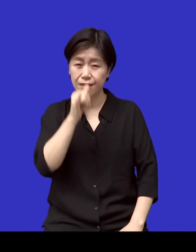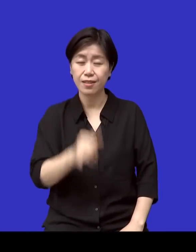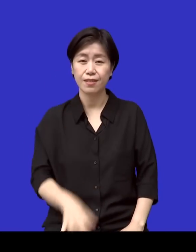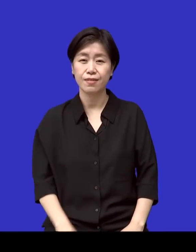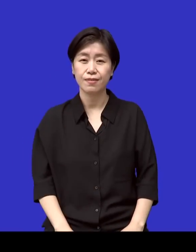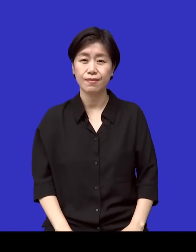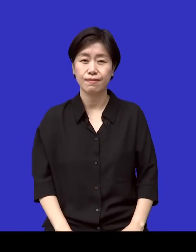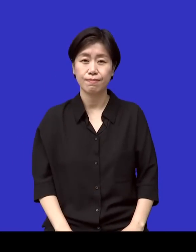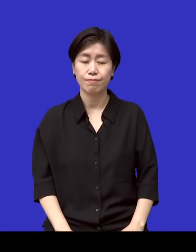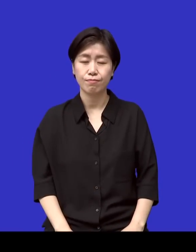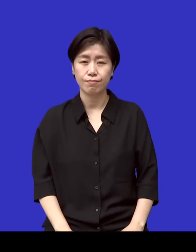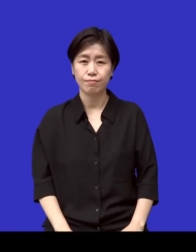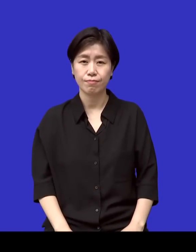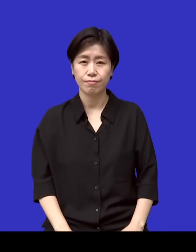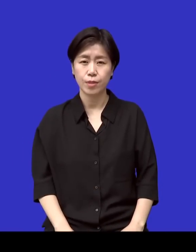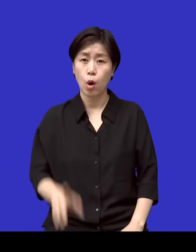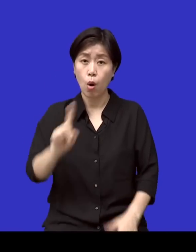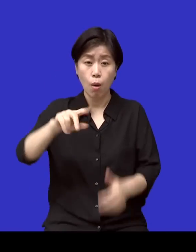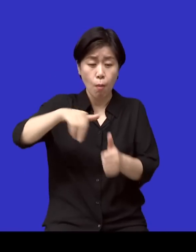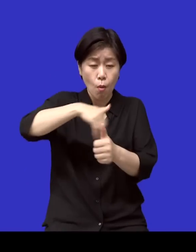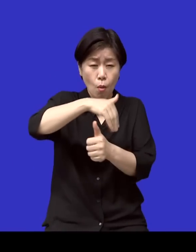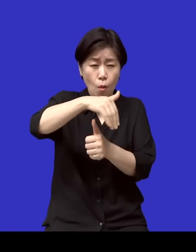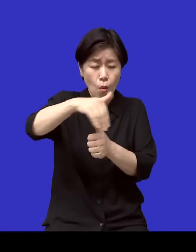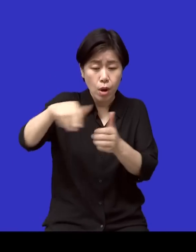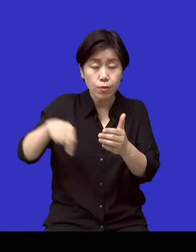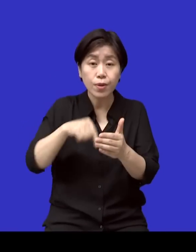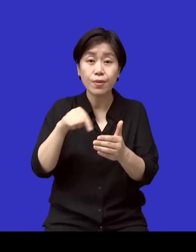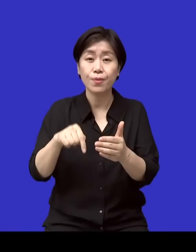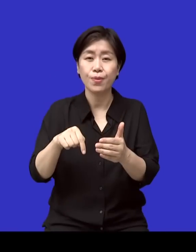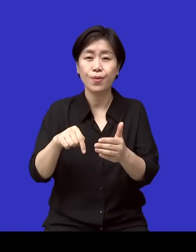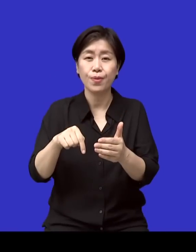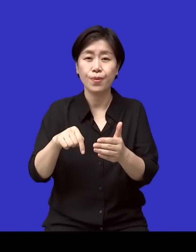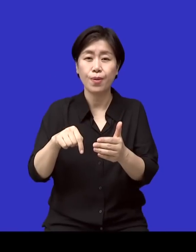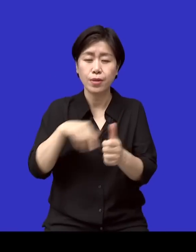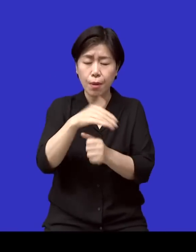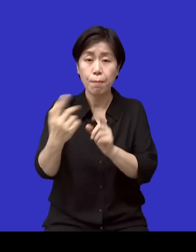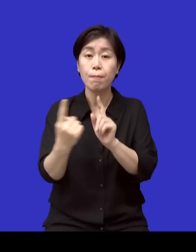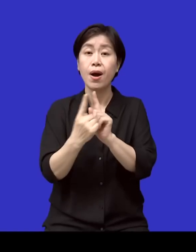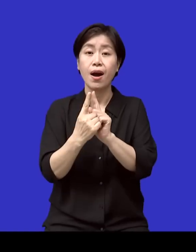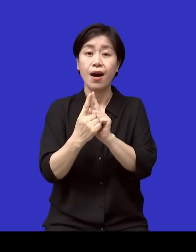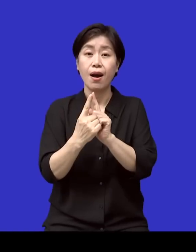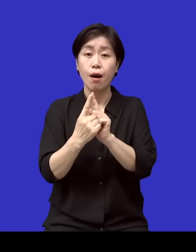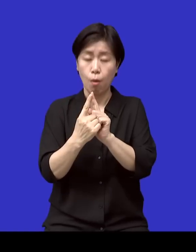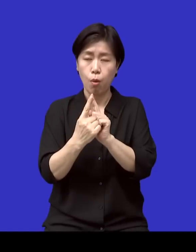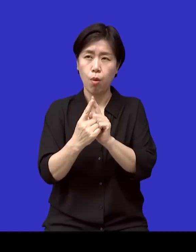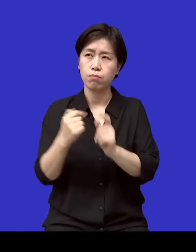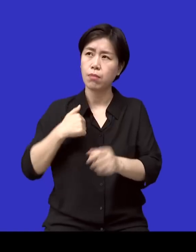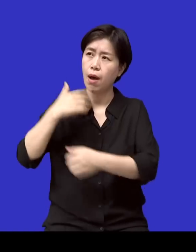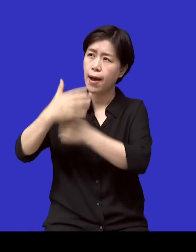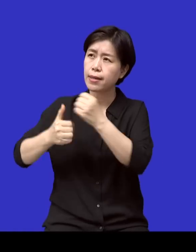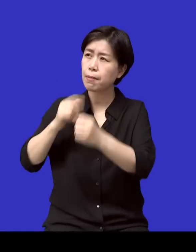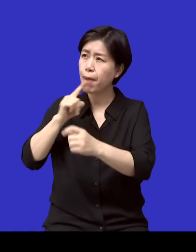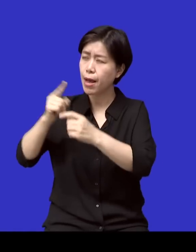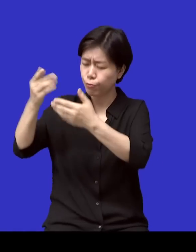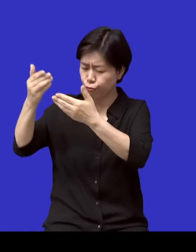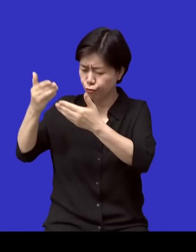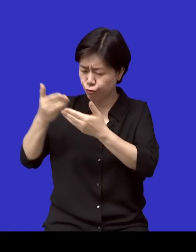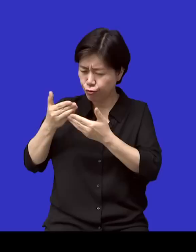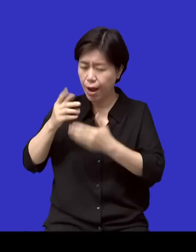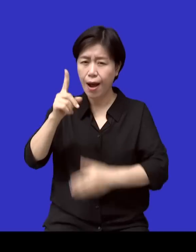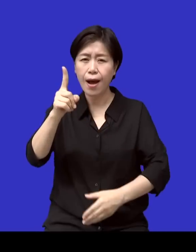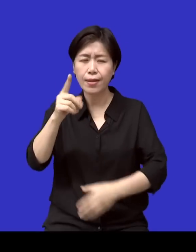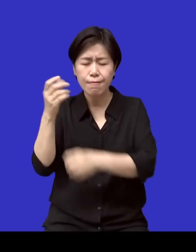구절이 힘이 되더라고요. 어떤 상황에 가서도 예. 정말 내가 이 말씀만 있으면 네. 조금